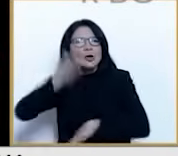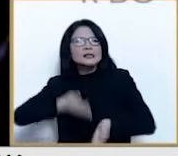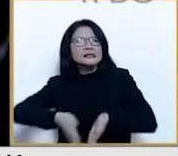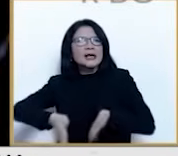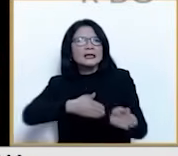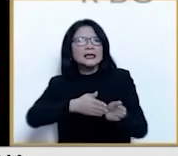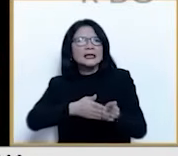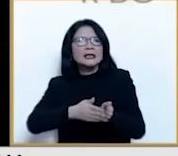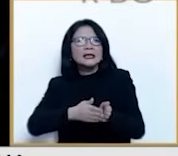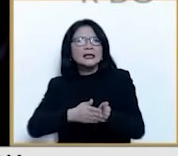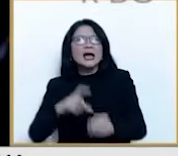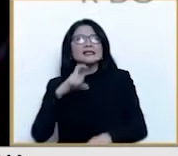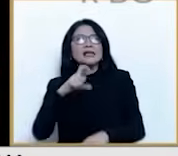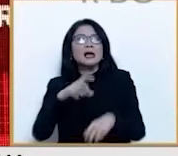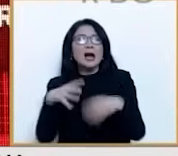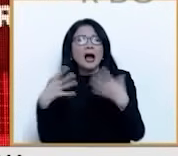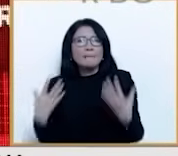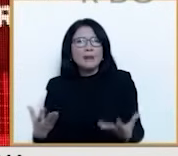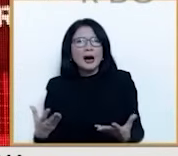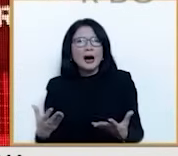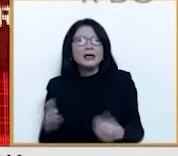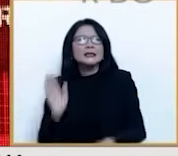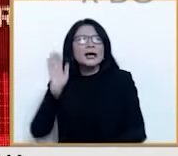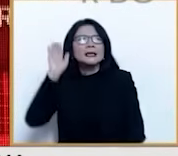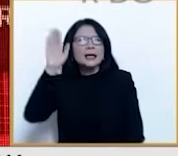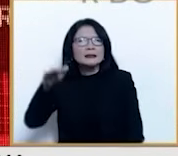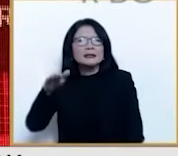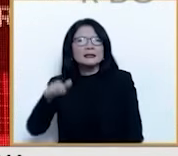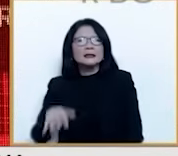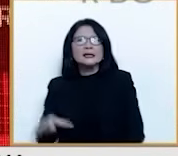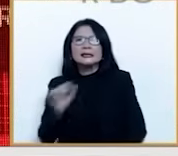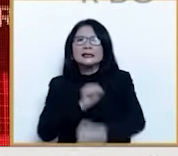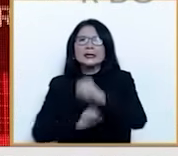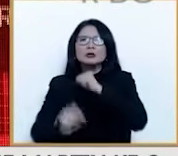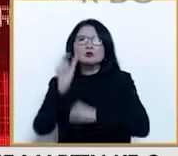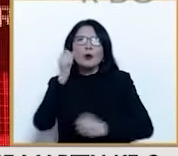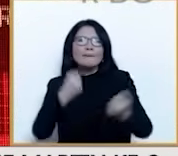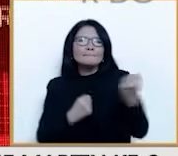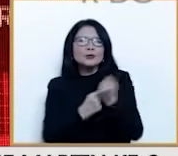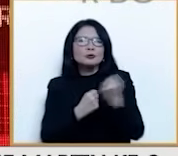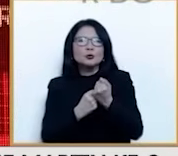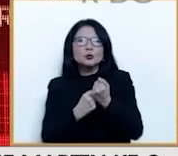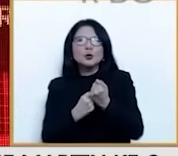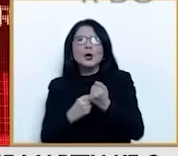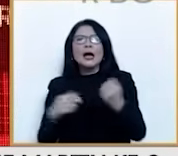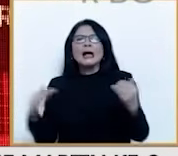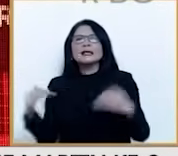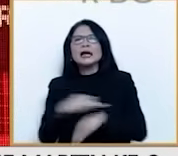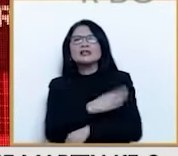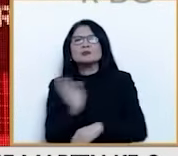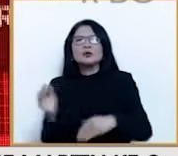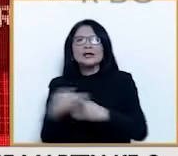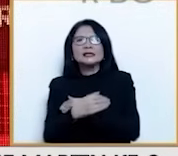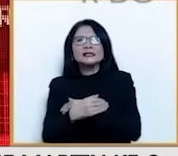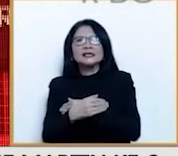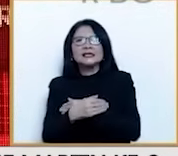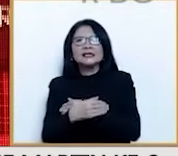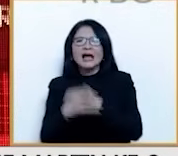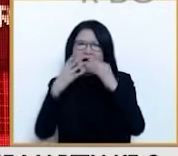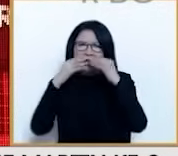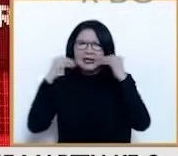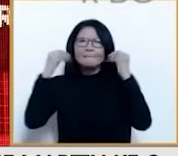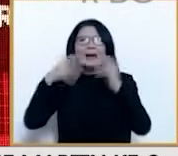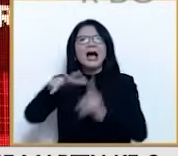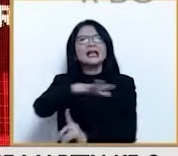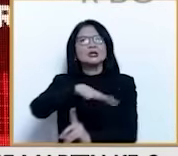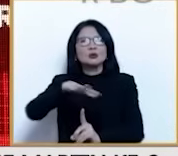strategi dan langkah apa yang akan Anda ambil guna mendukung penggunaan transportasi ramah